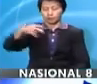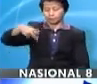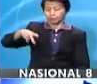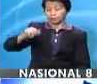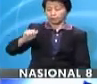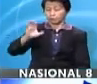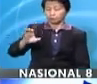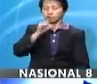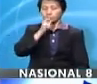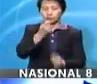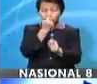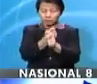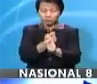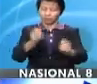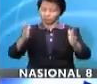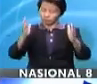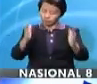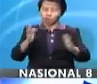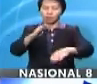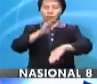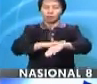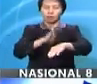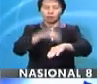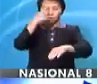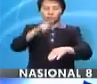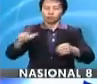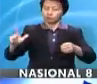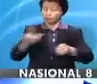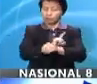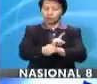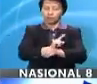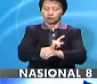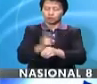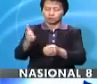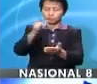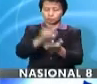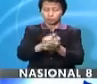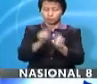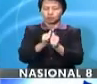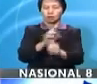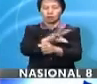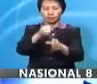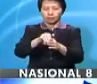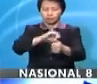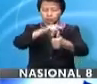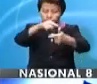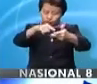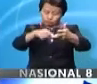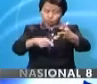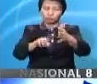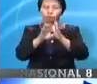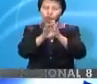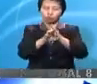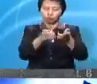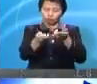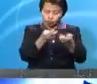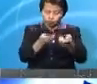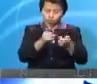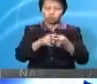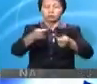juga tidak menetapkan sebarang tempoh masa bagi melengkapkan prosiding tersebut yang meliputi semua aspek seperti